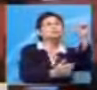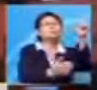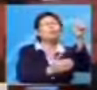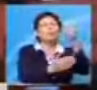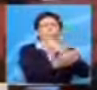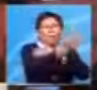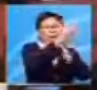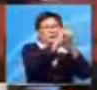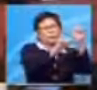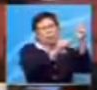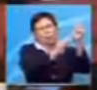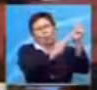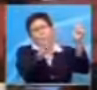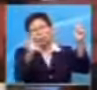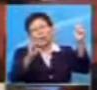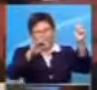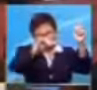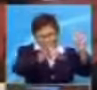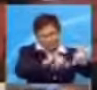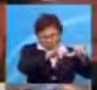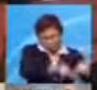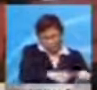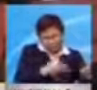kami telah pun berada di sini